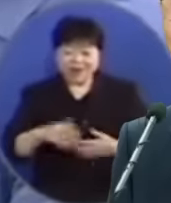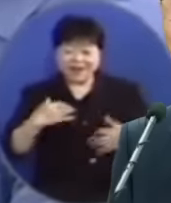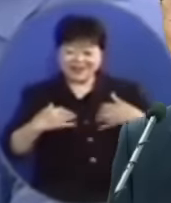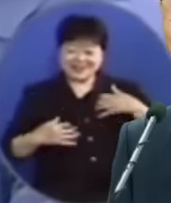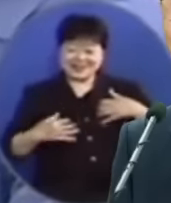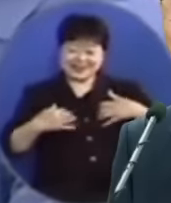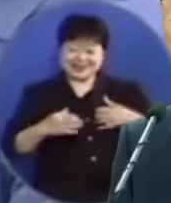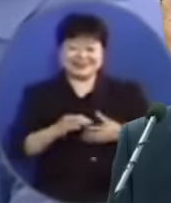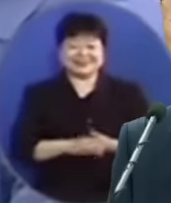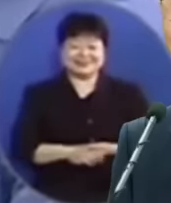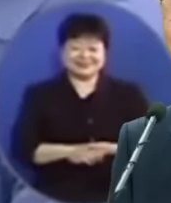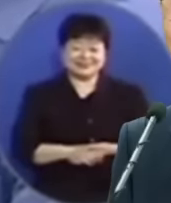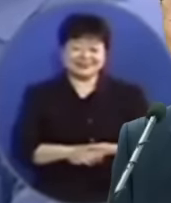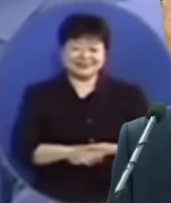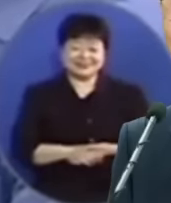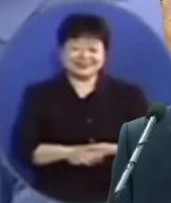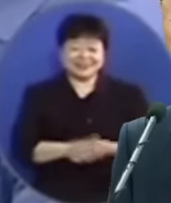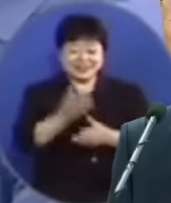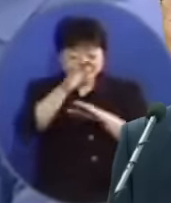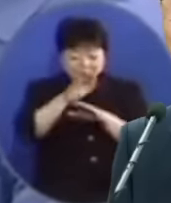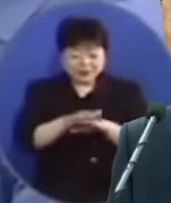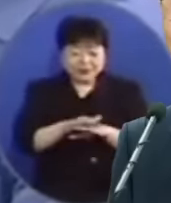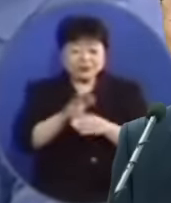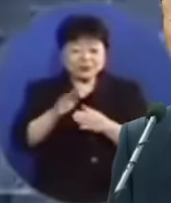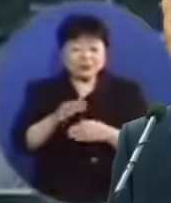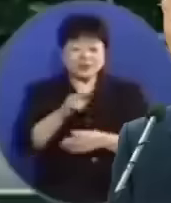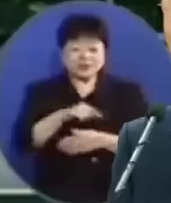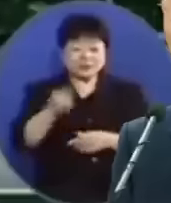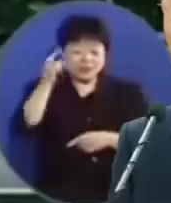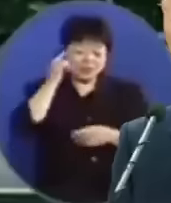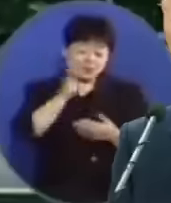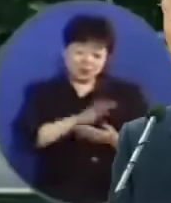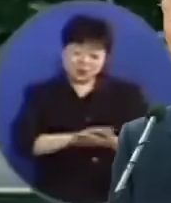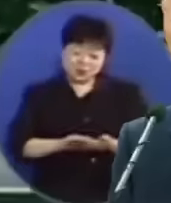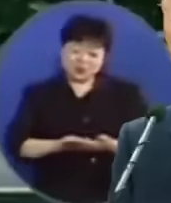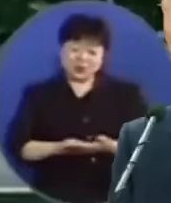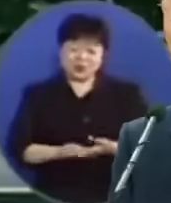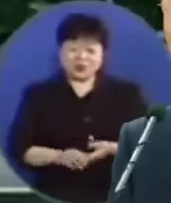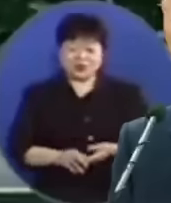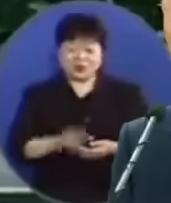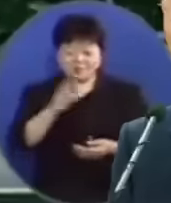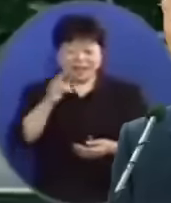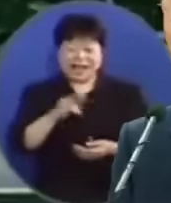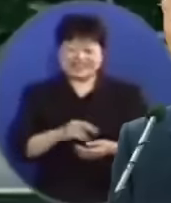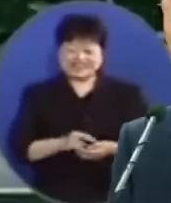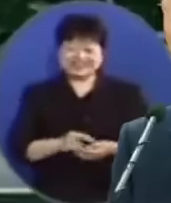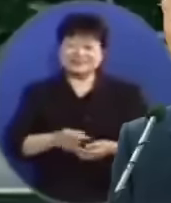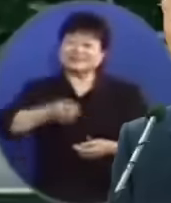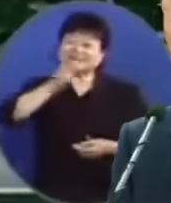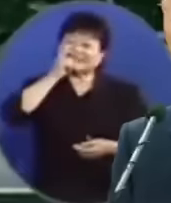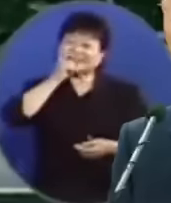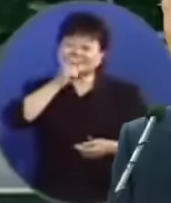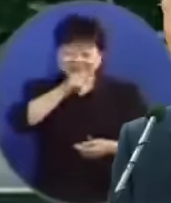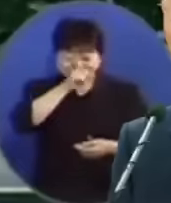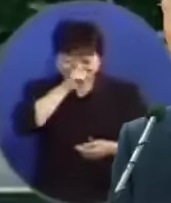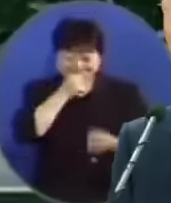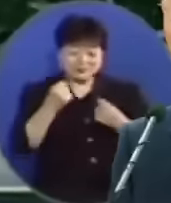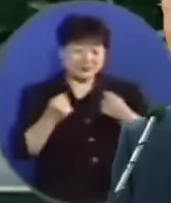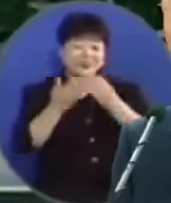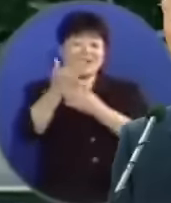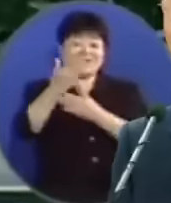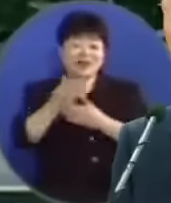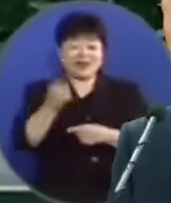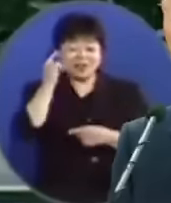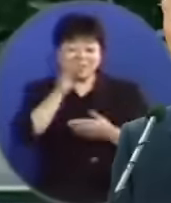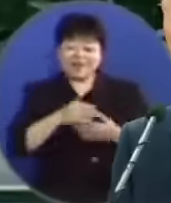희락이라. 아, 예배드리고 나면 속이 시원하고 박하스 먹은 것이 좋습니다. 기운이 생겨나고